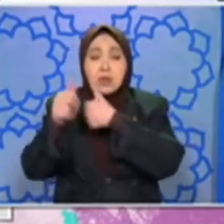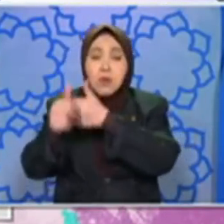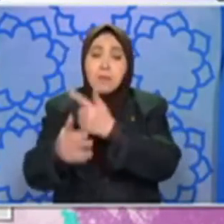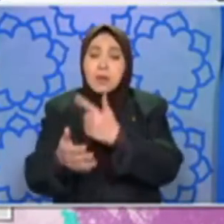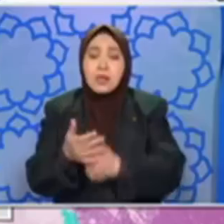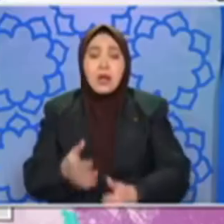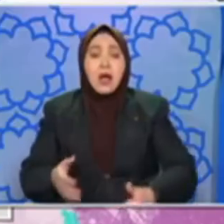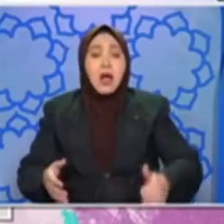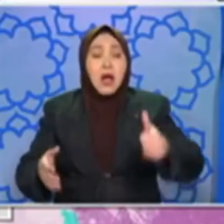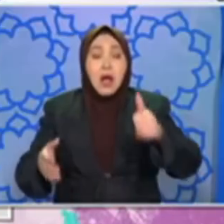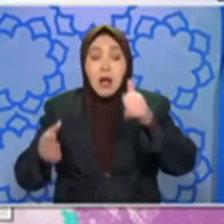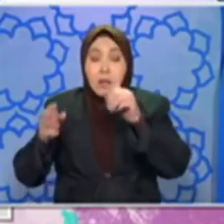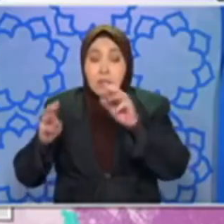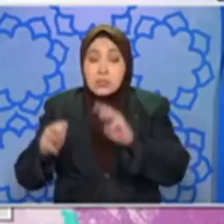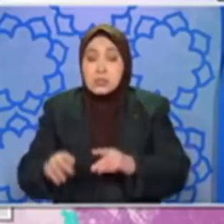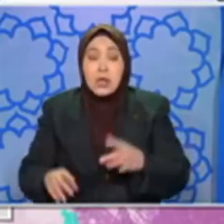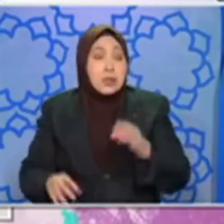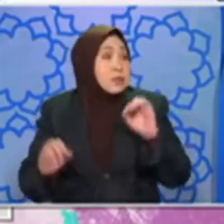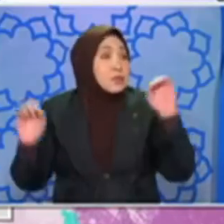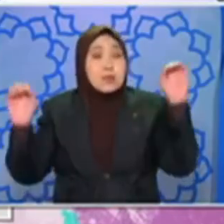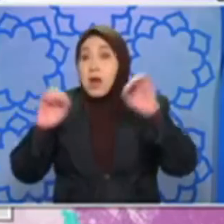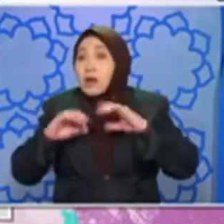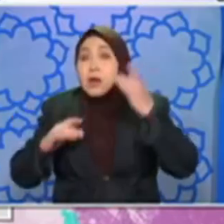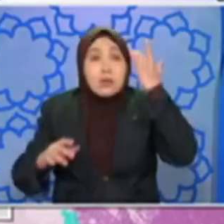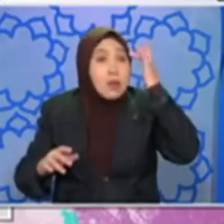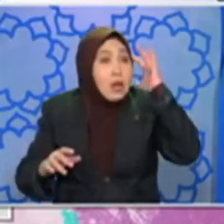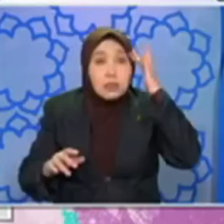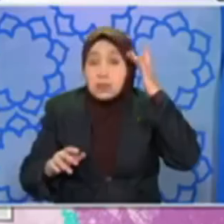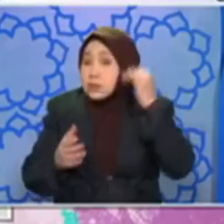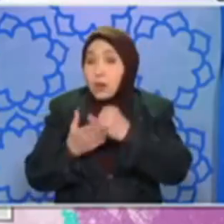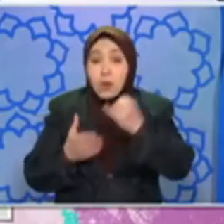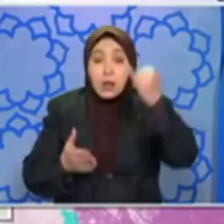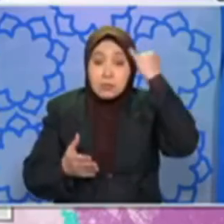ليس لك به